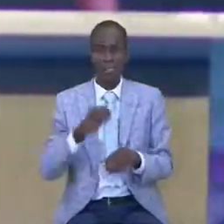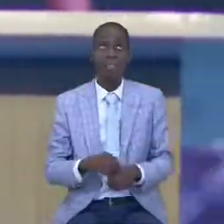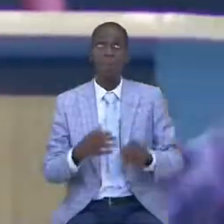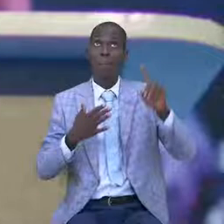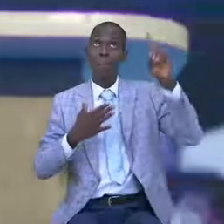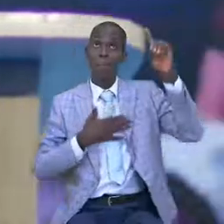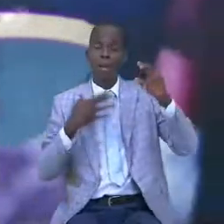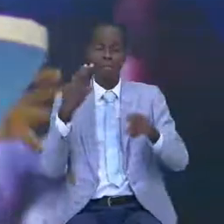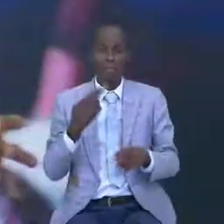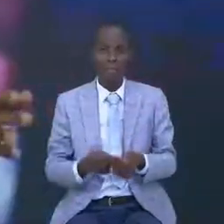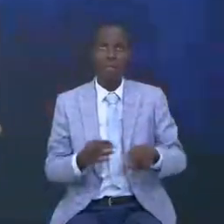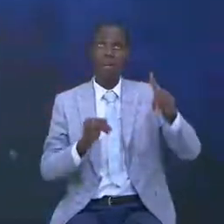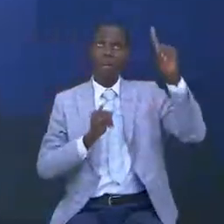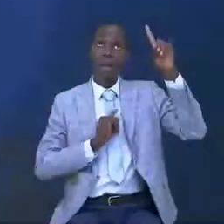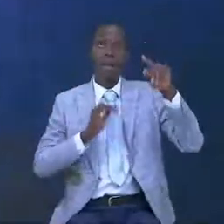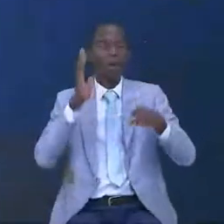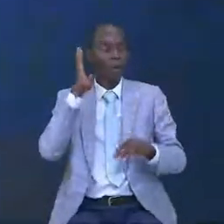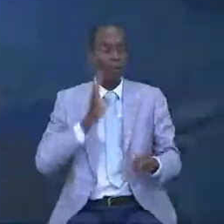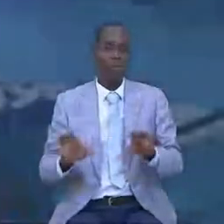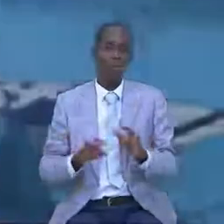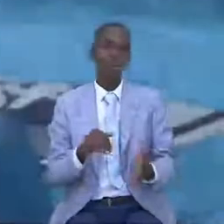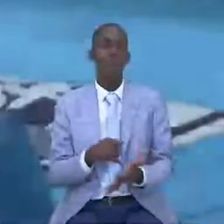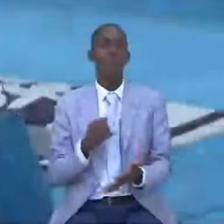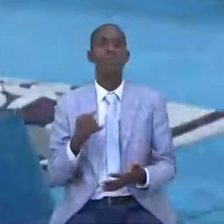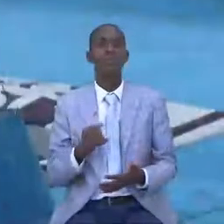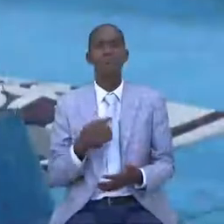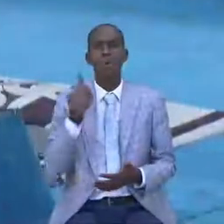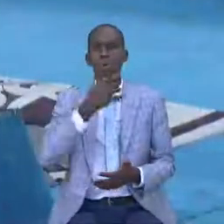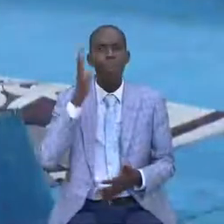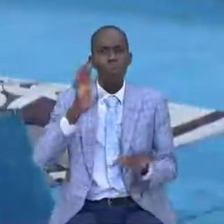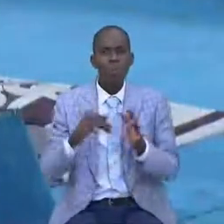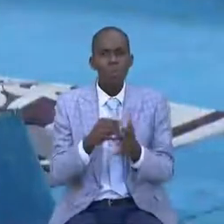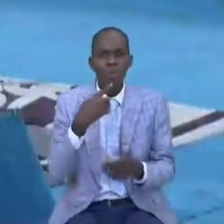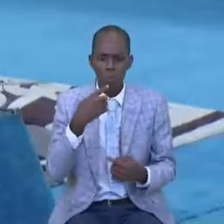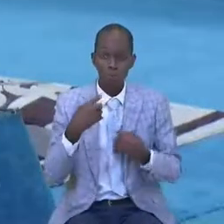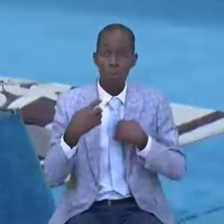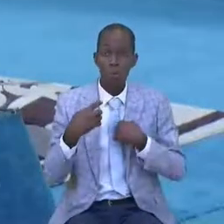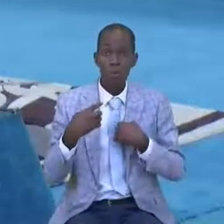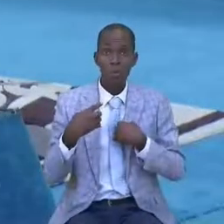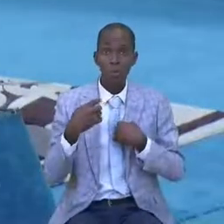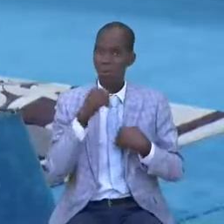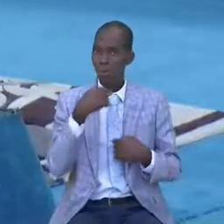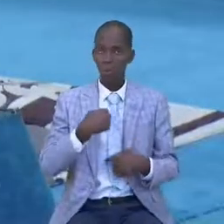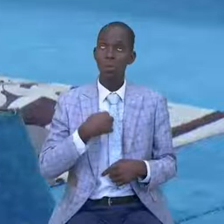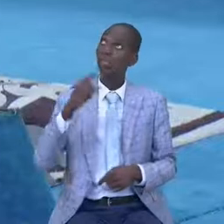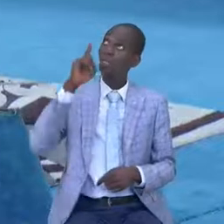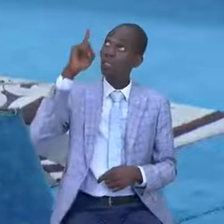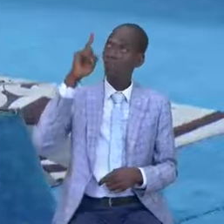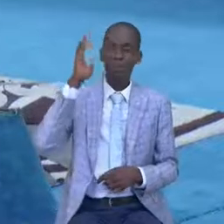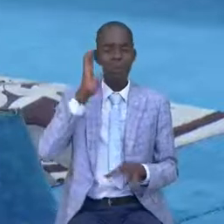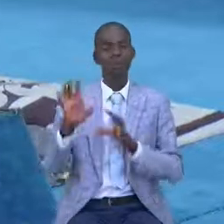Si vous demandez quelque chose en mon nom, je le ferai. Qui le